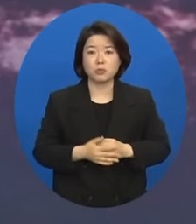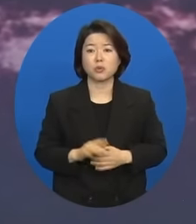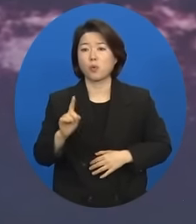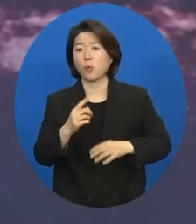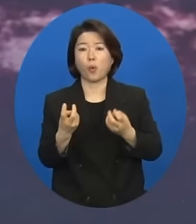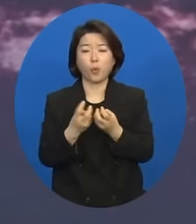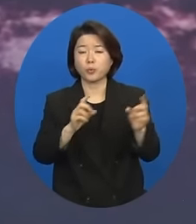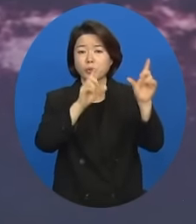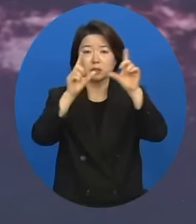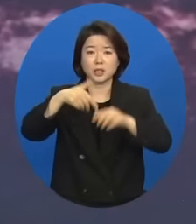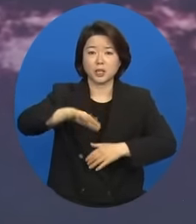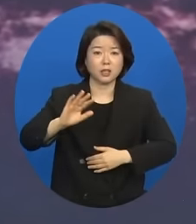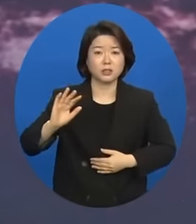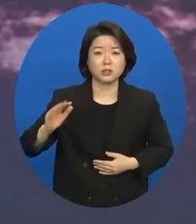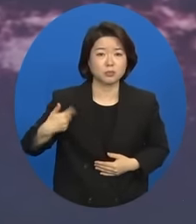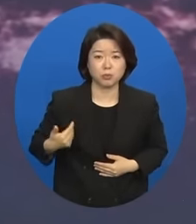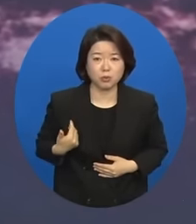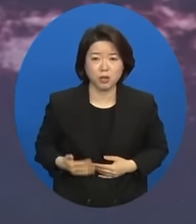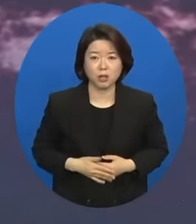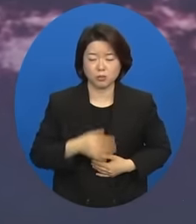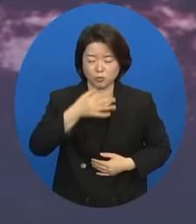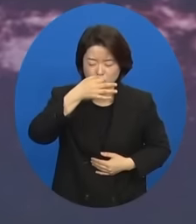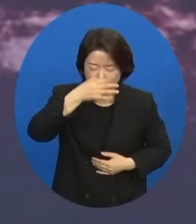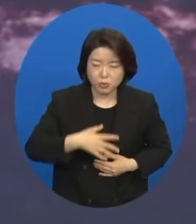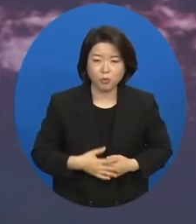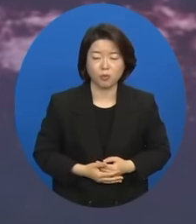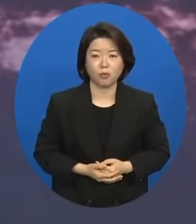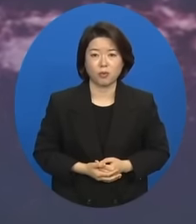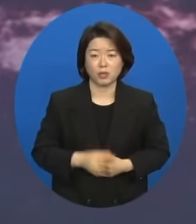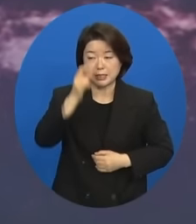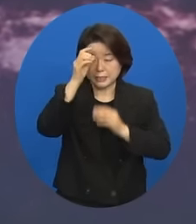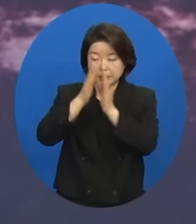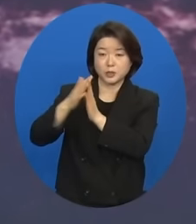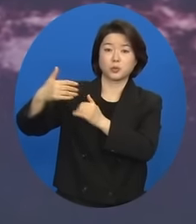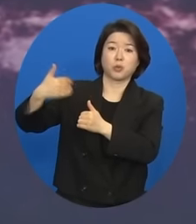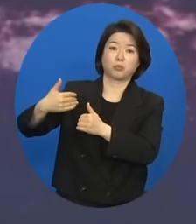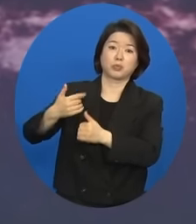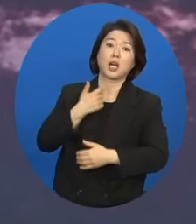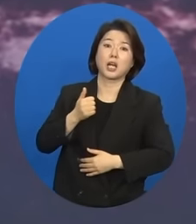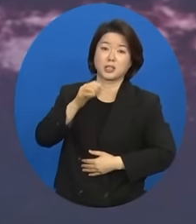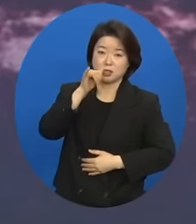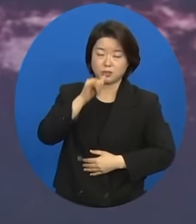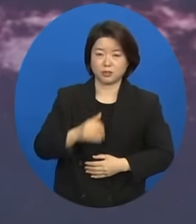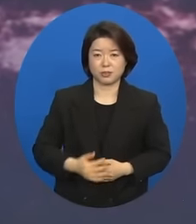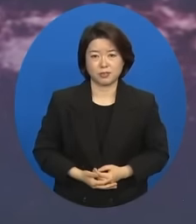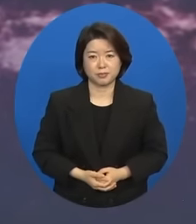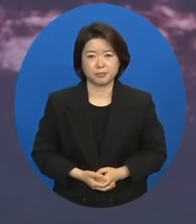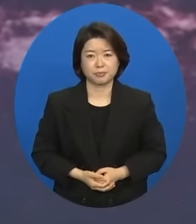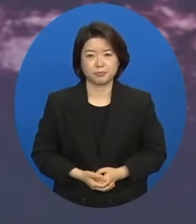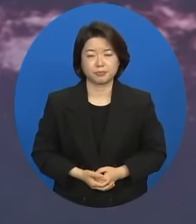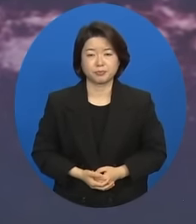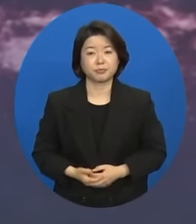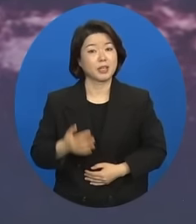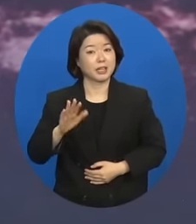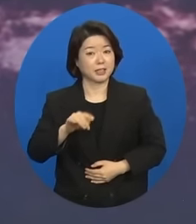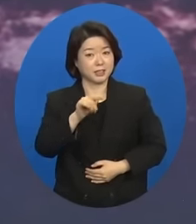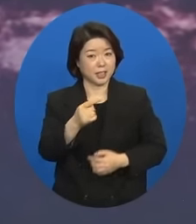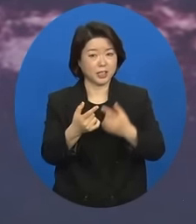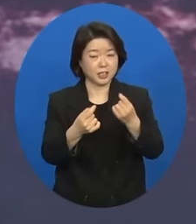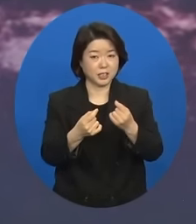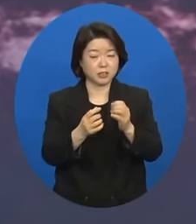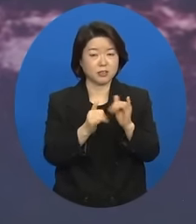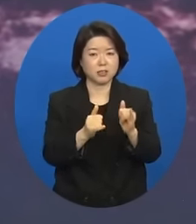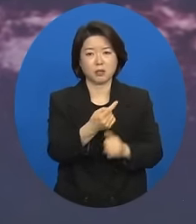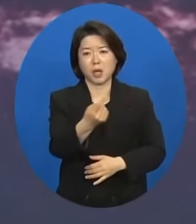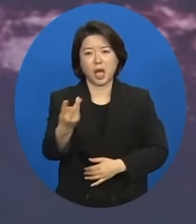모르겠습니다 너무 힘듭니다 도와주세요 막 이런 기도 요청을 해오신 분이 계셨어요 근데 이런 분들이요 여러분